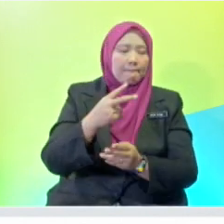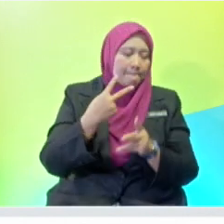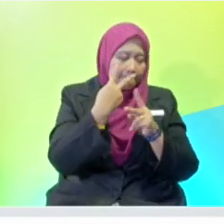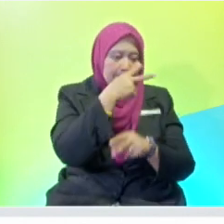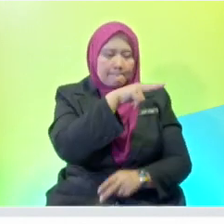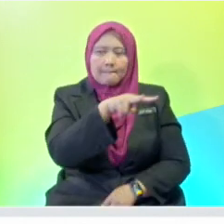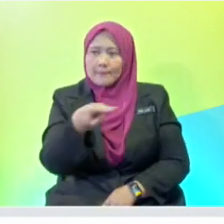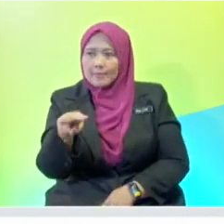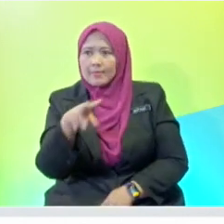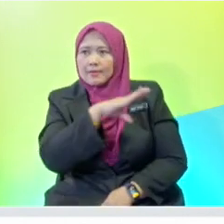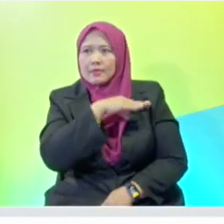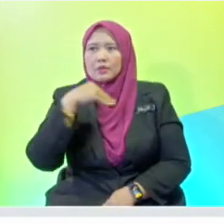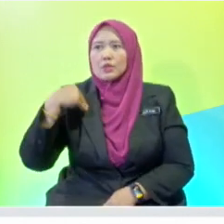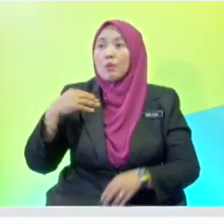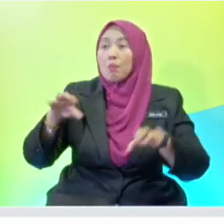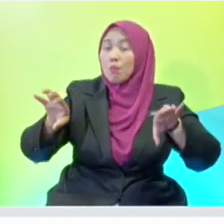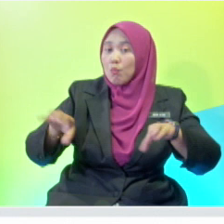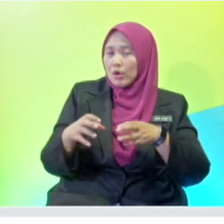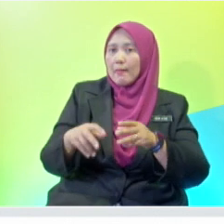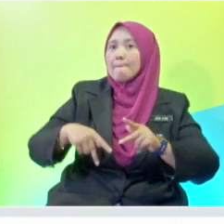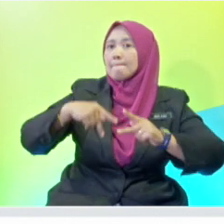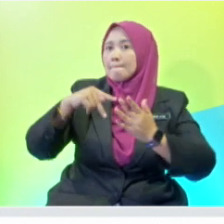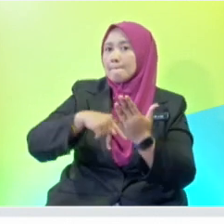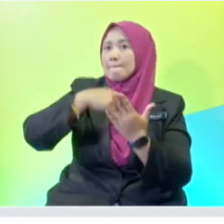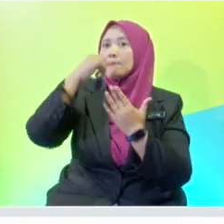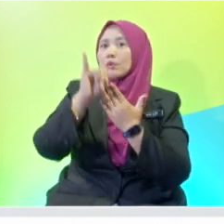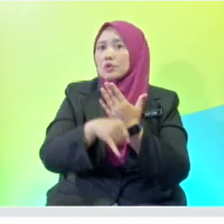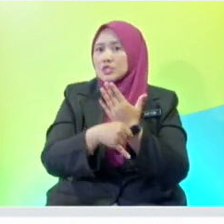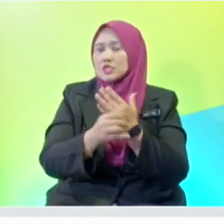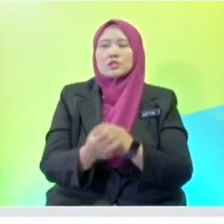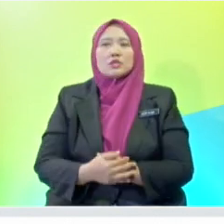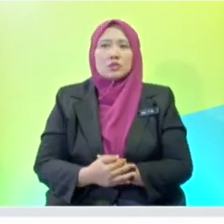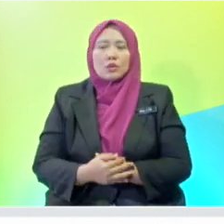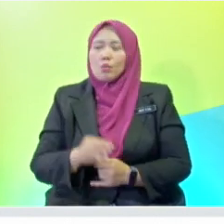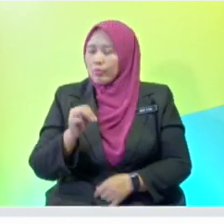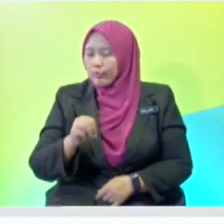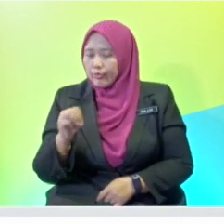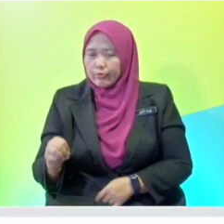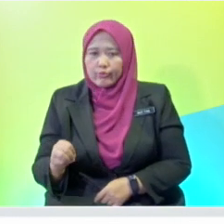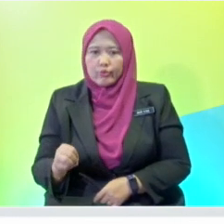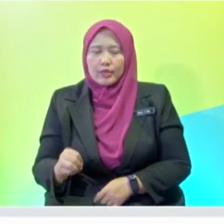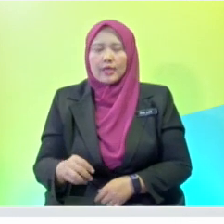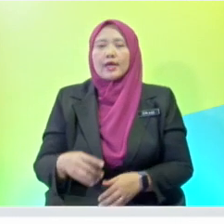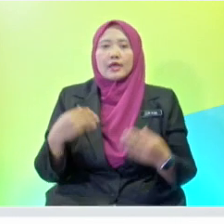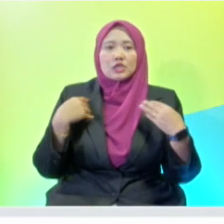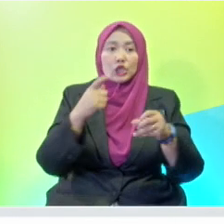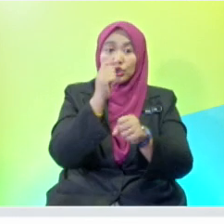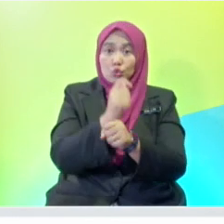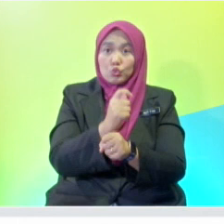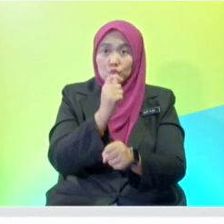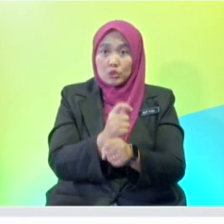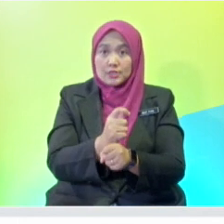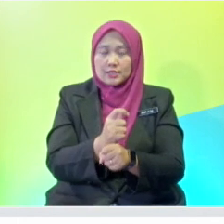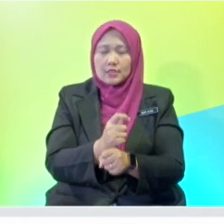berasaskan Project ya Di mana murid diberikan tugas dan untuk berbincang bersama Rokan secara